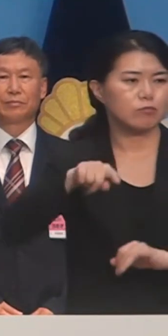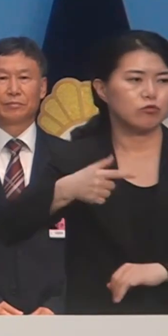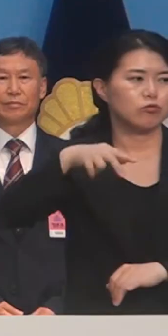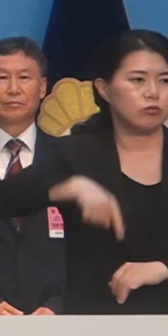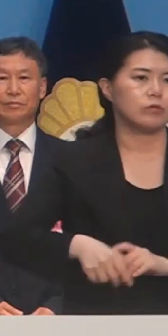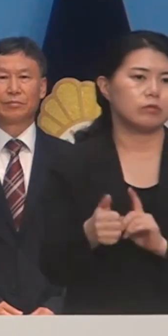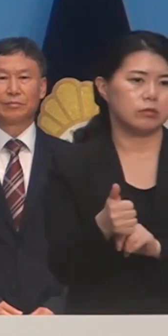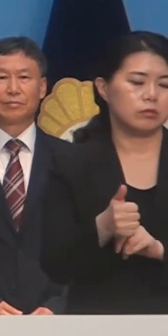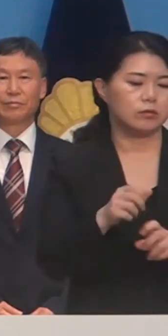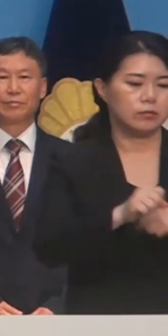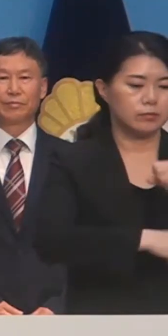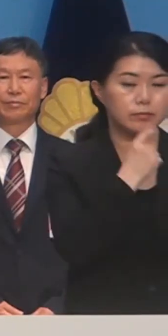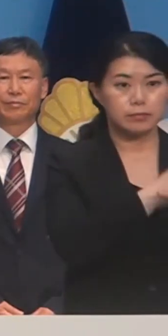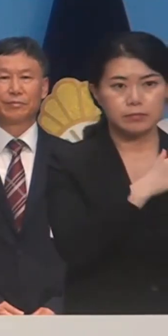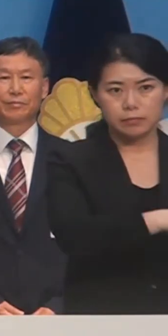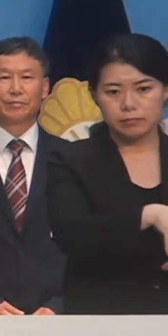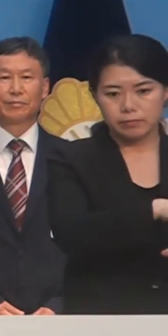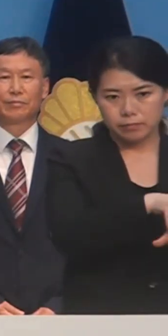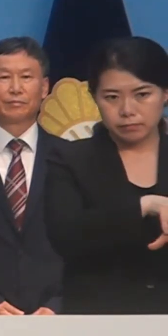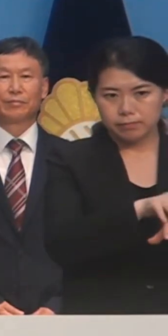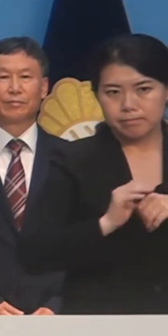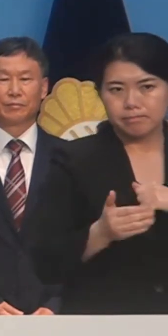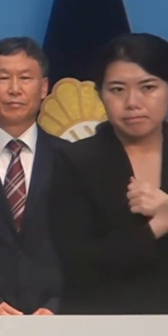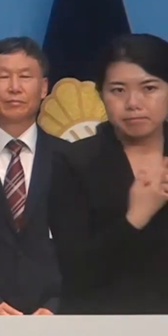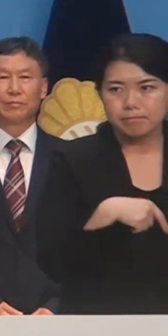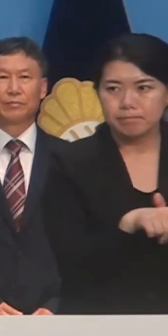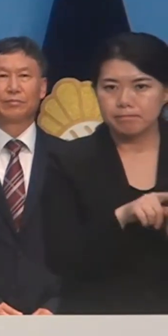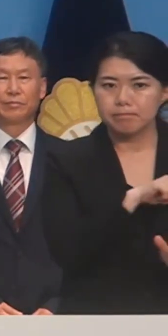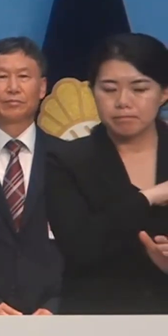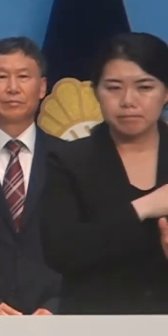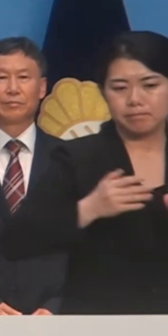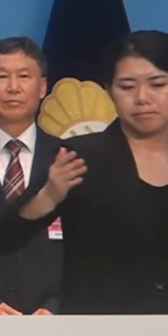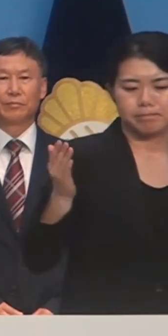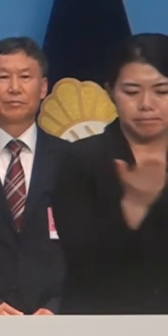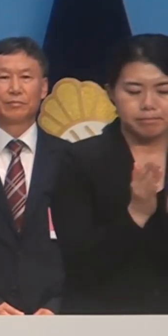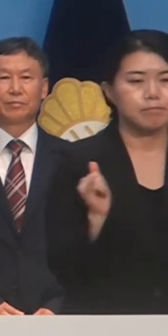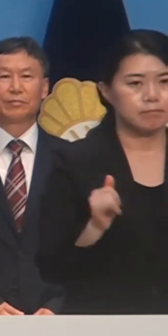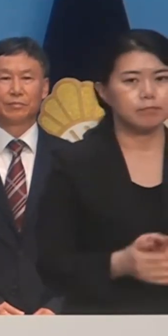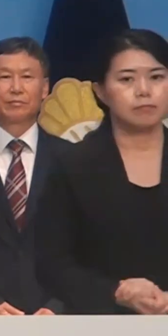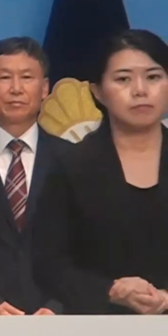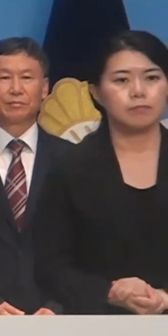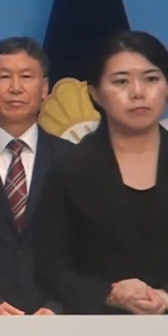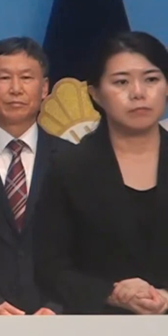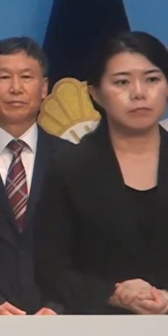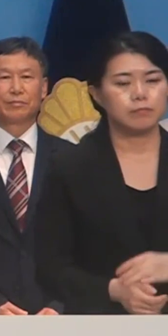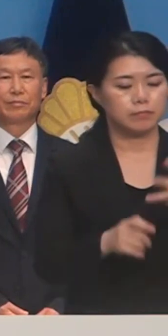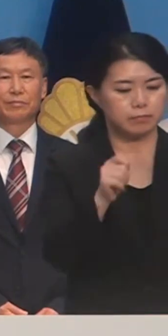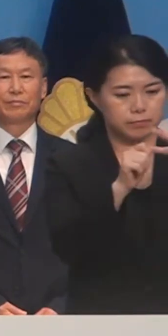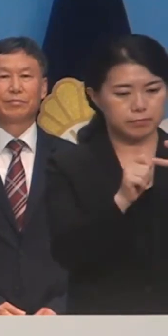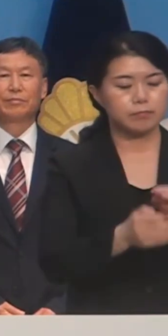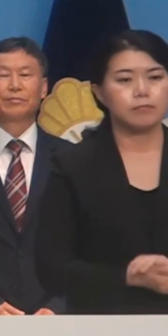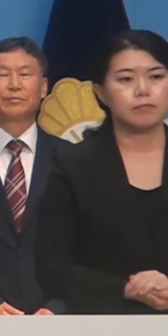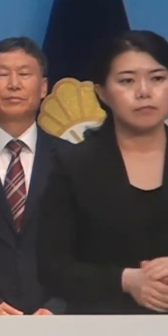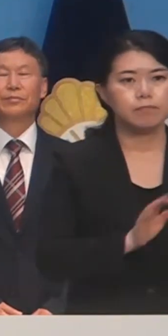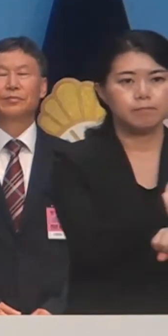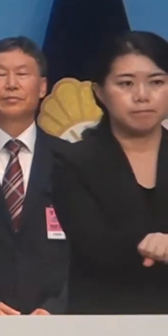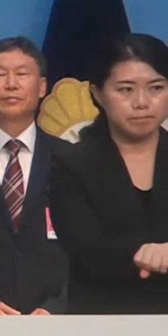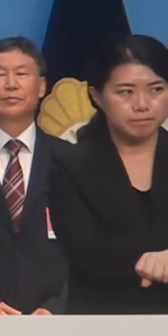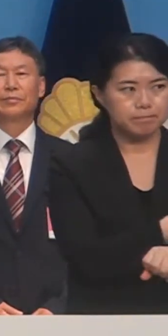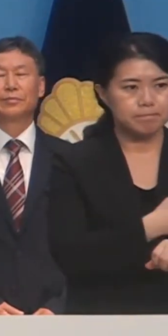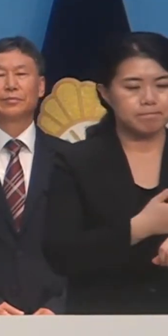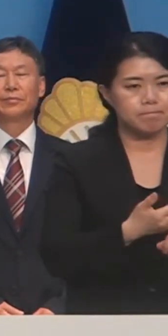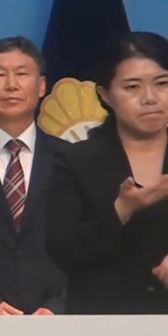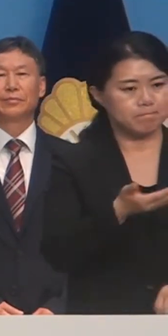후보는 자유민주주의 체제를 지키는 가장 적합한 후보이기 때문이다. 셋째, 권력과